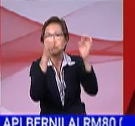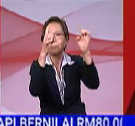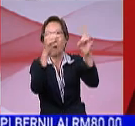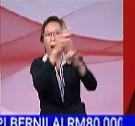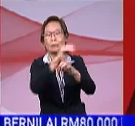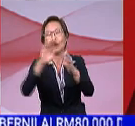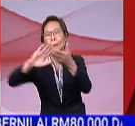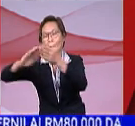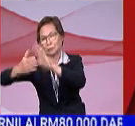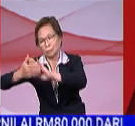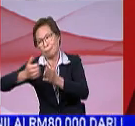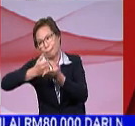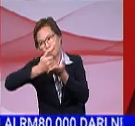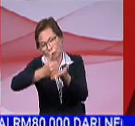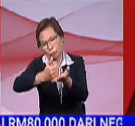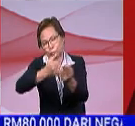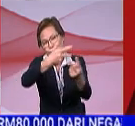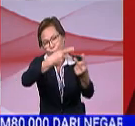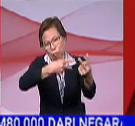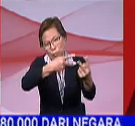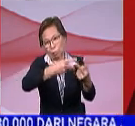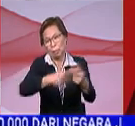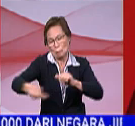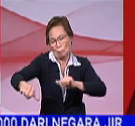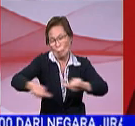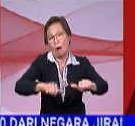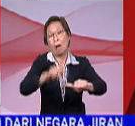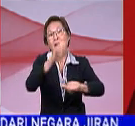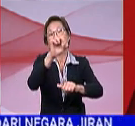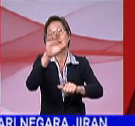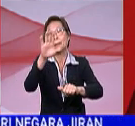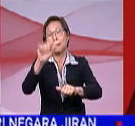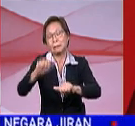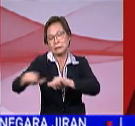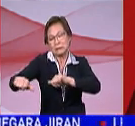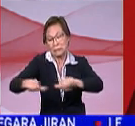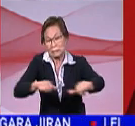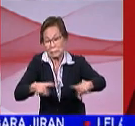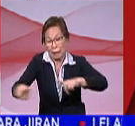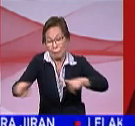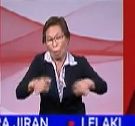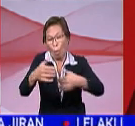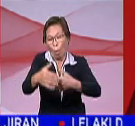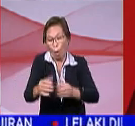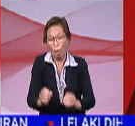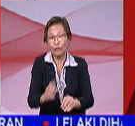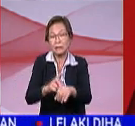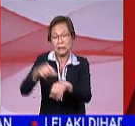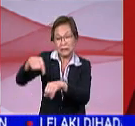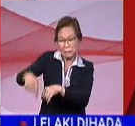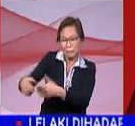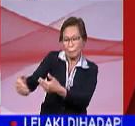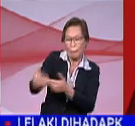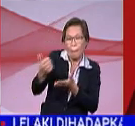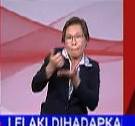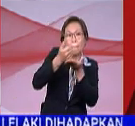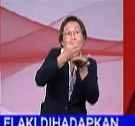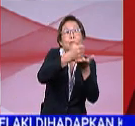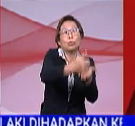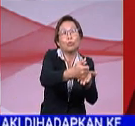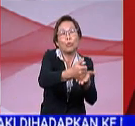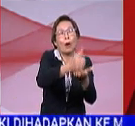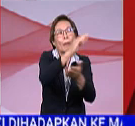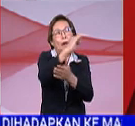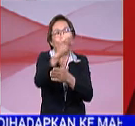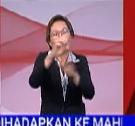dan kemasyarakatan. Justru serba dinamik Sendirian Berhad yang berpengkalan di Tanjung Kidurung membantu hampir 400